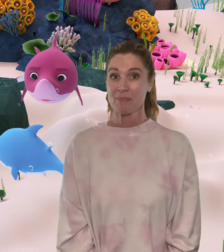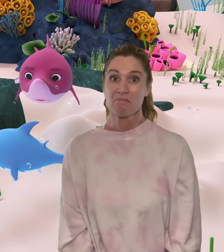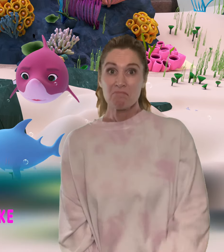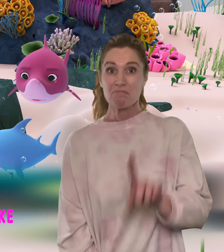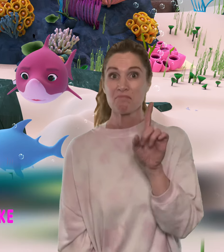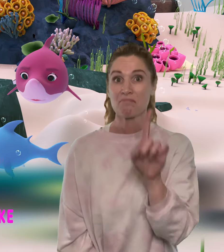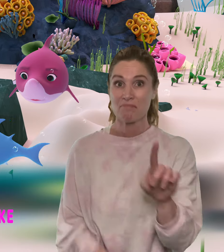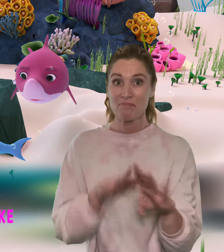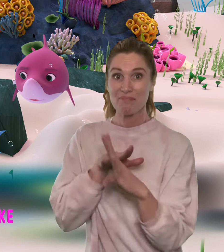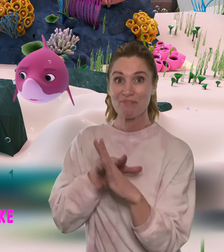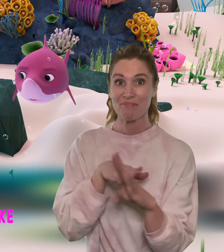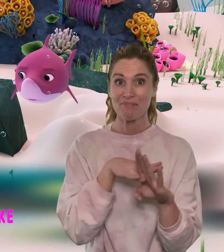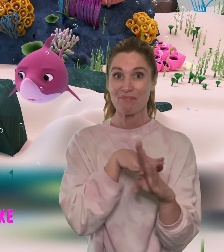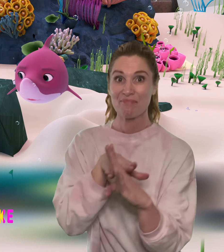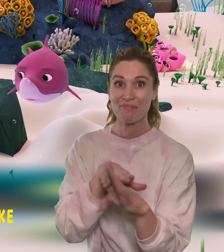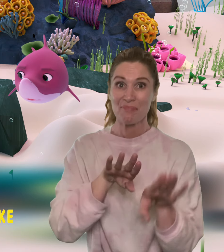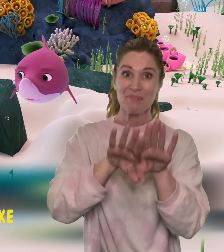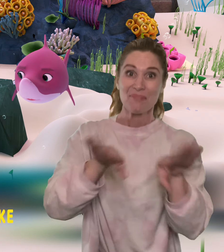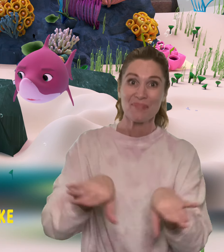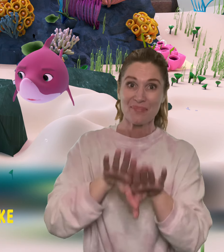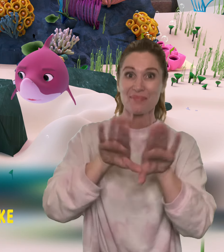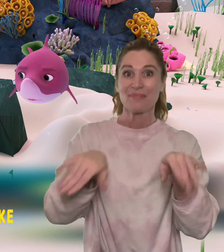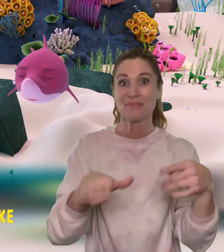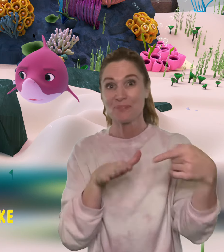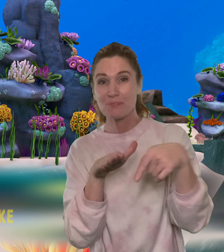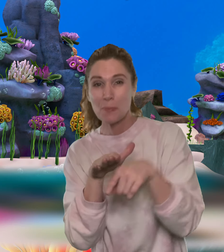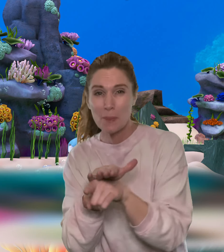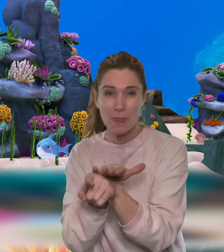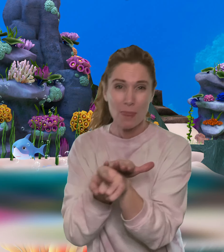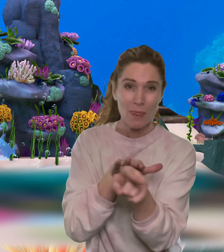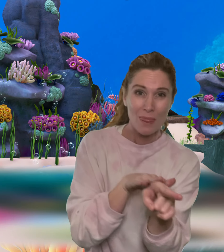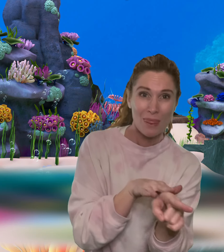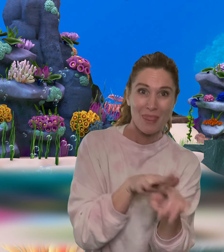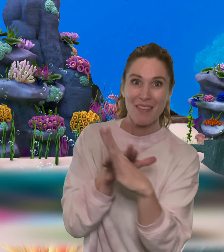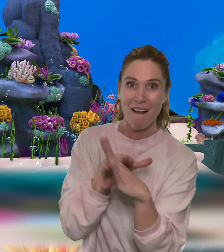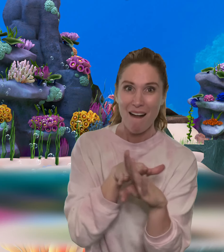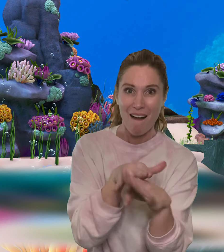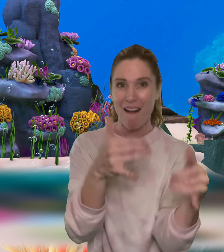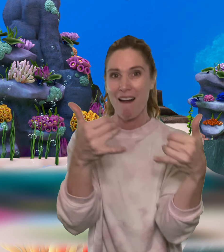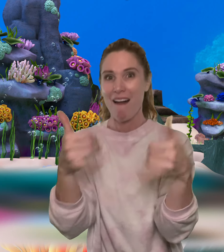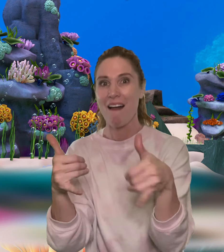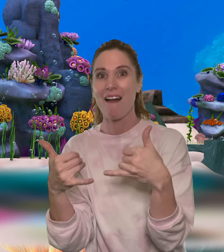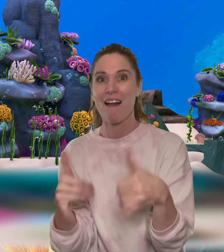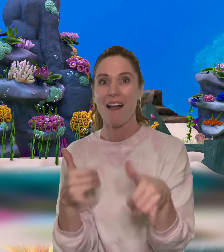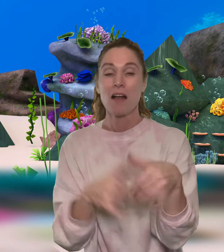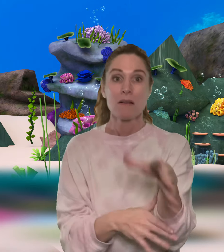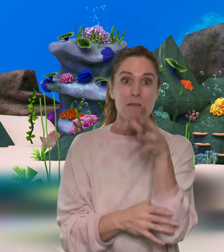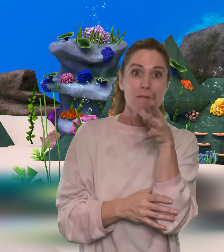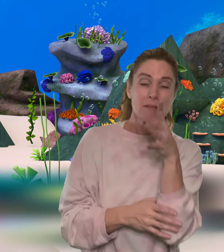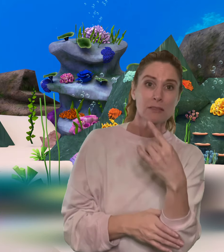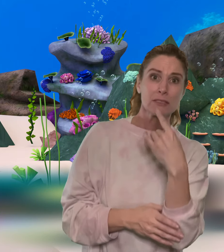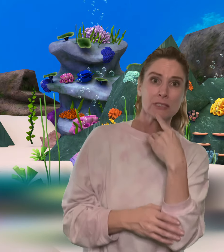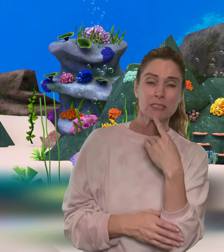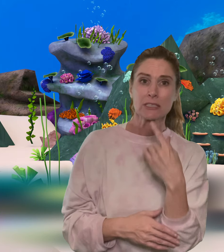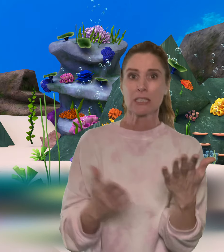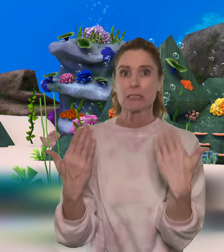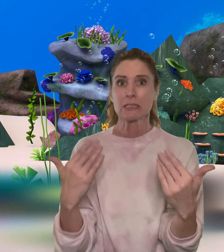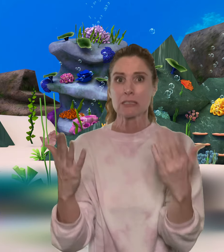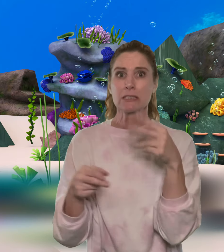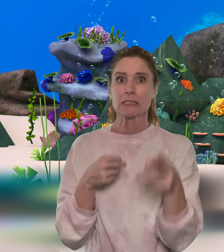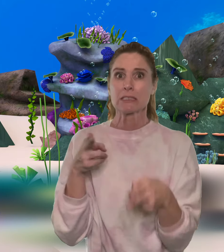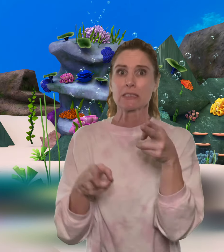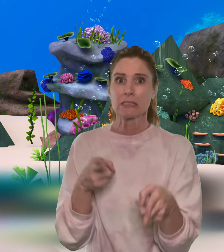だけ1のサがお出かけ泳いで泳いで遠へママが呼ん